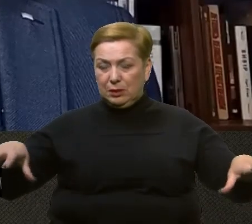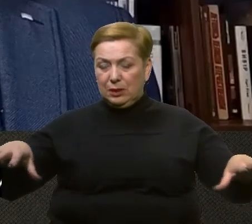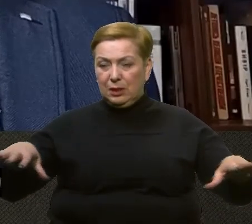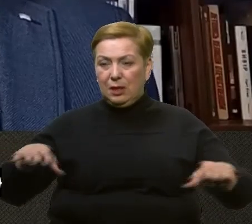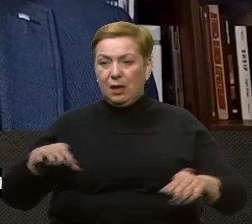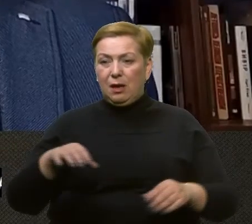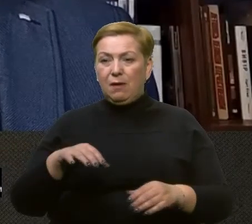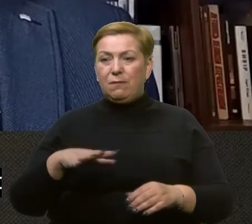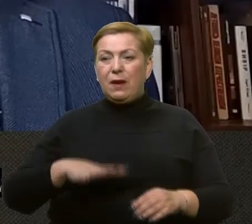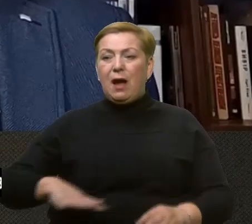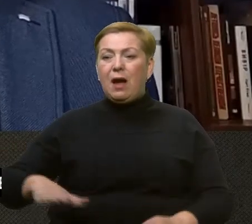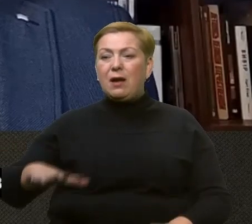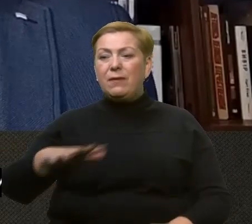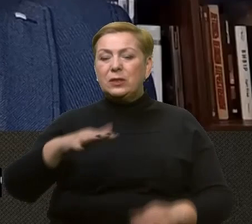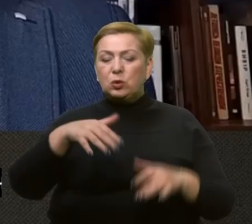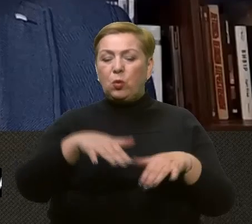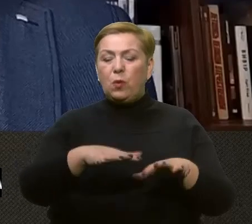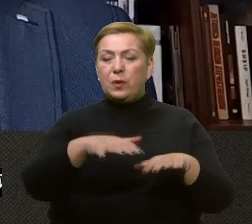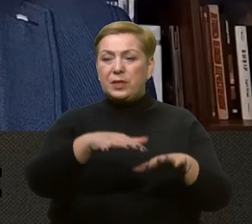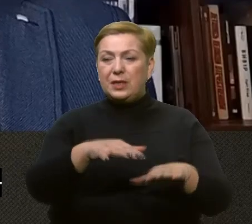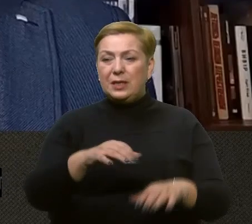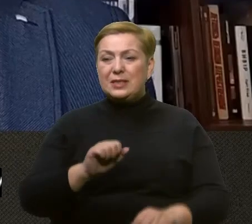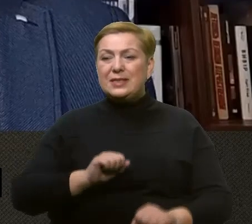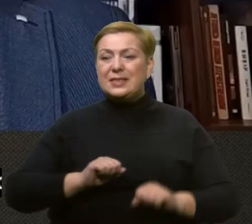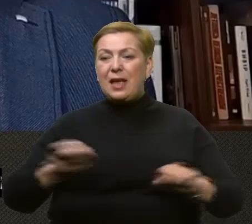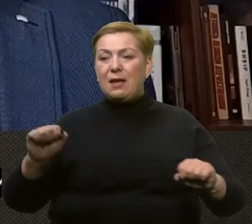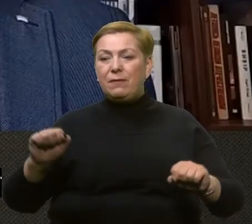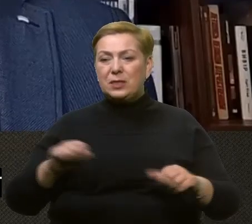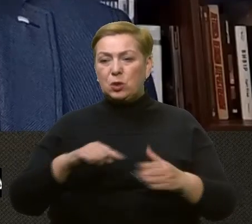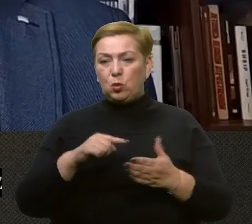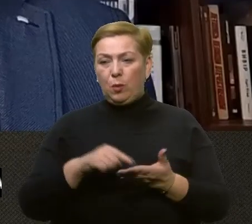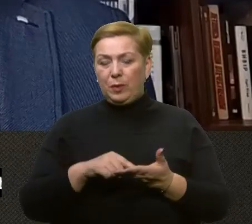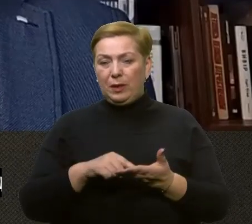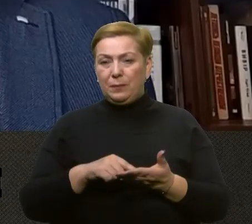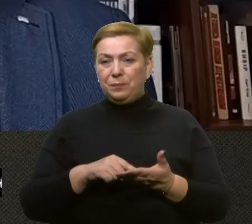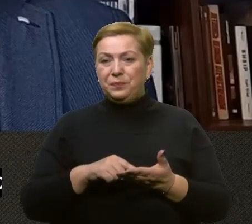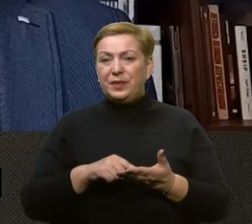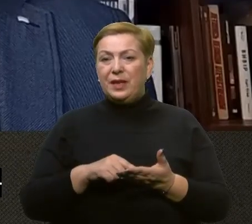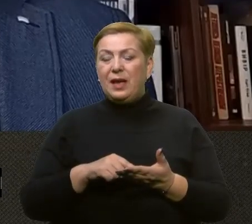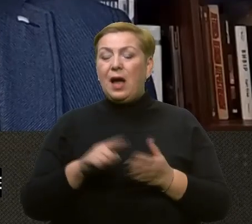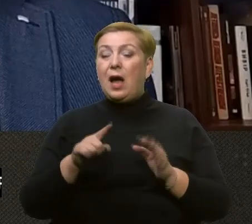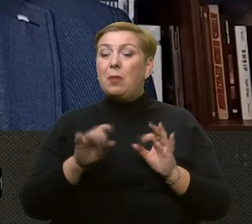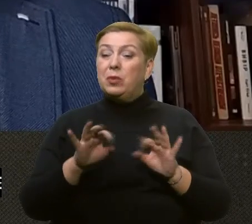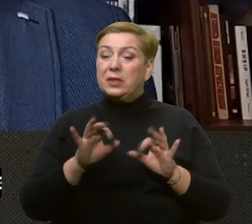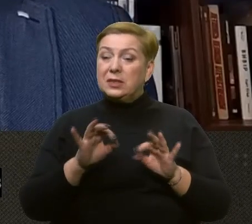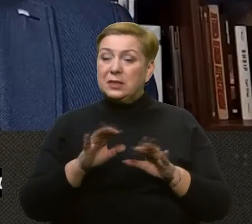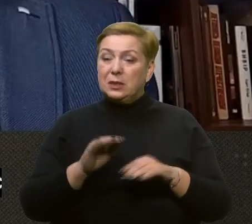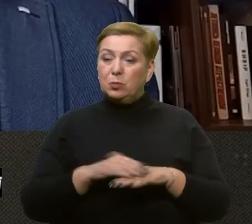Севастополя. От, до речі, перепрошую, поки ми далеко не пішли, поясніть, будь ласка, що таке бойове тралення?